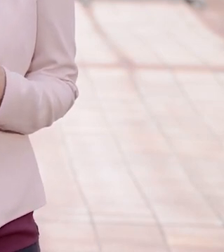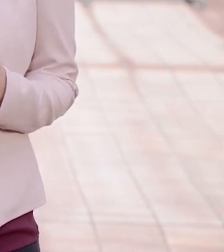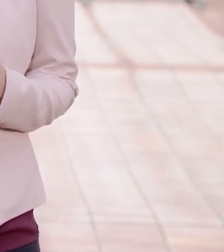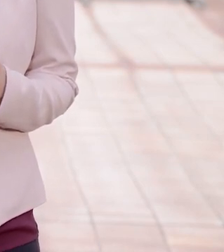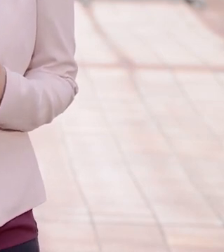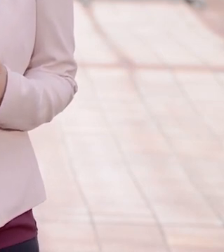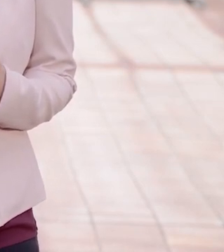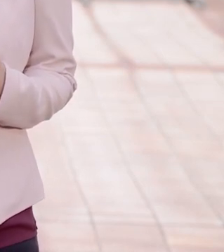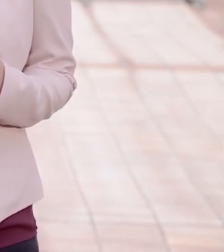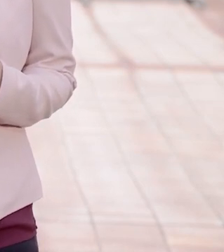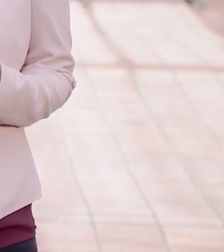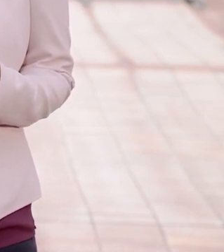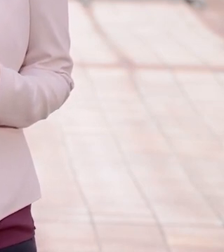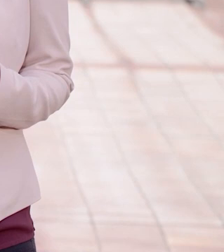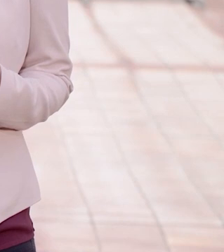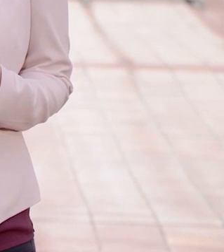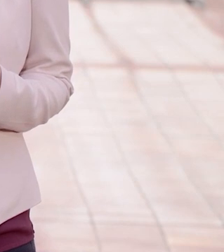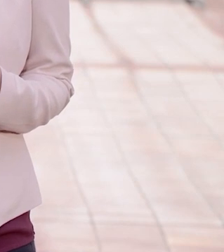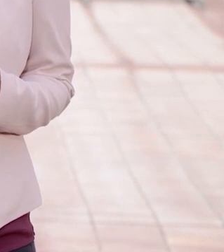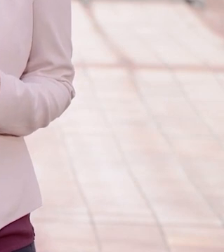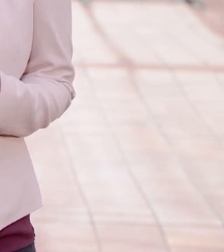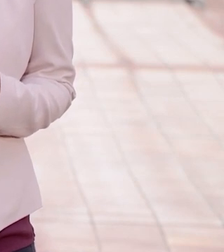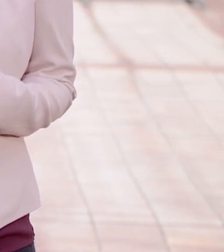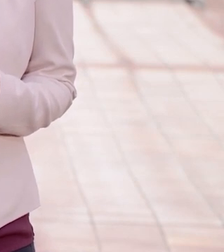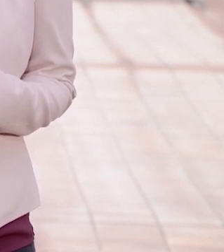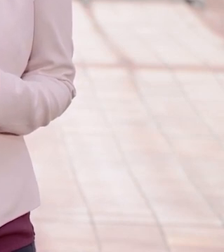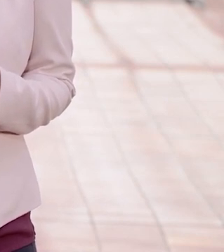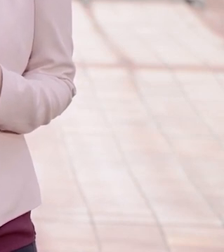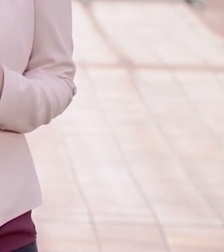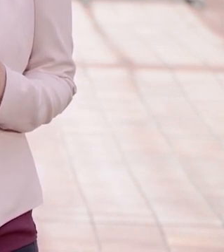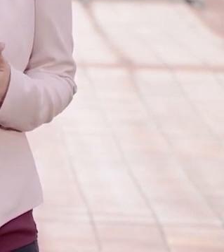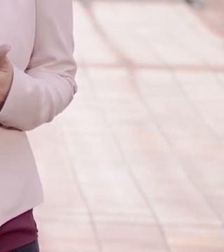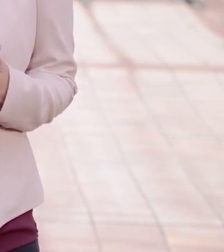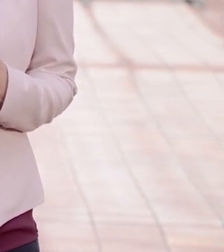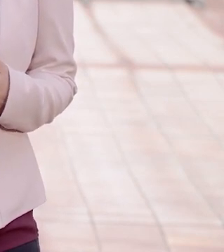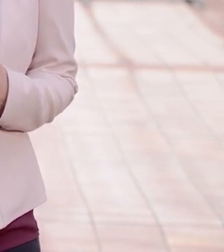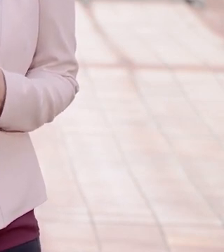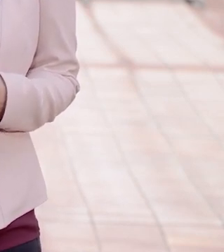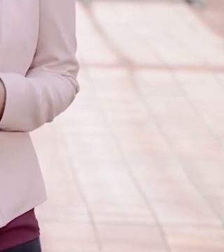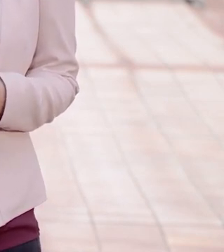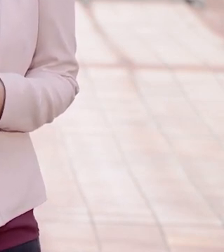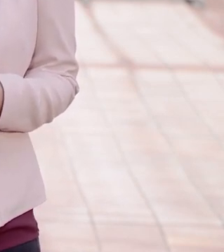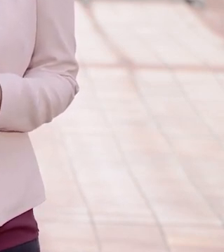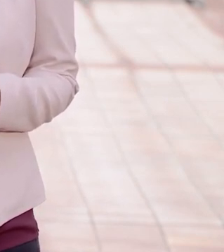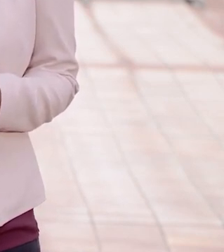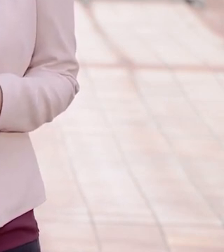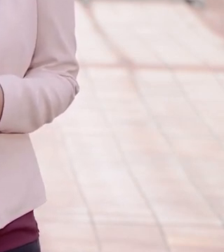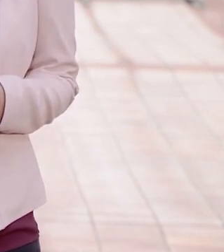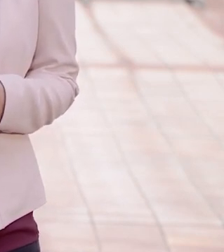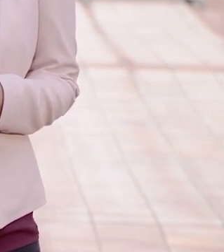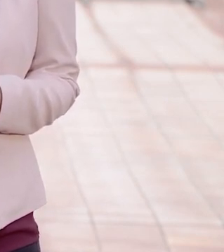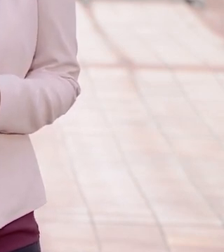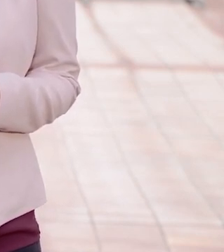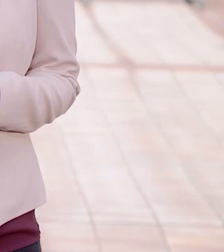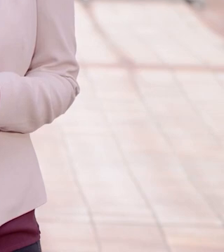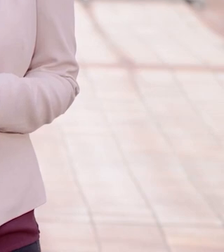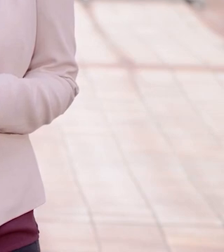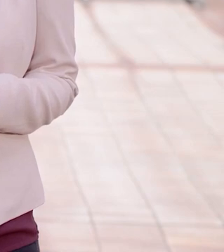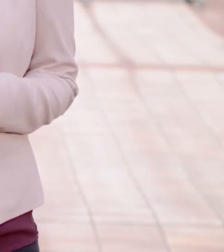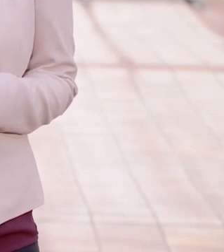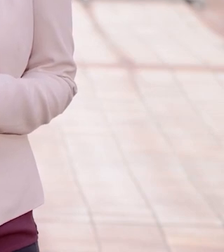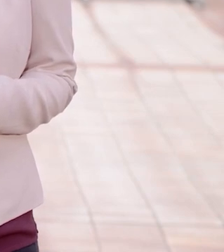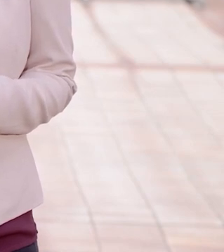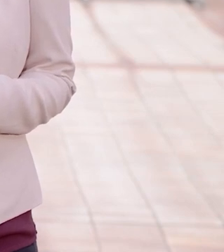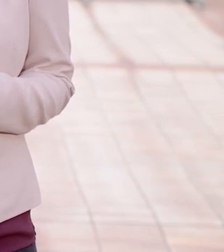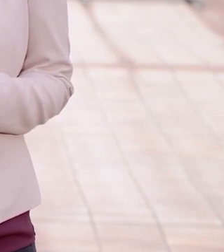roku kalendarzowego jesteśmy w trakcie realizowania kolejnego dużego projektu Uczelnia